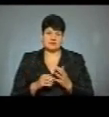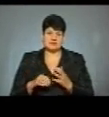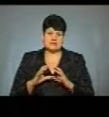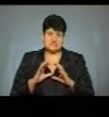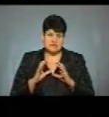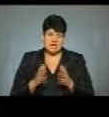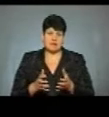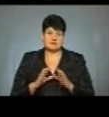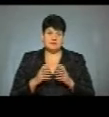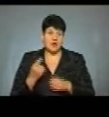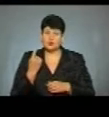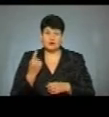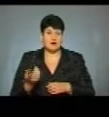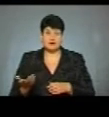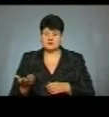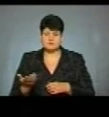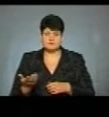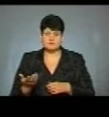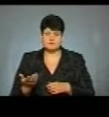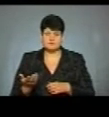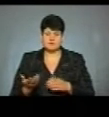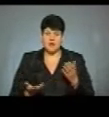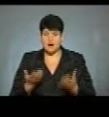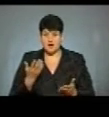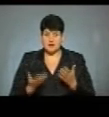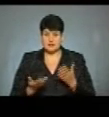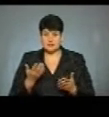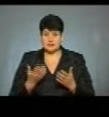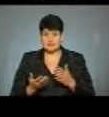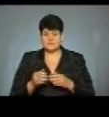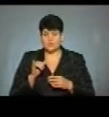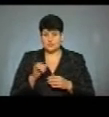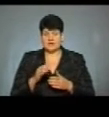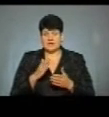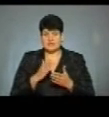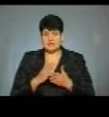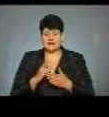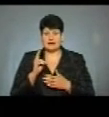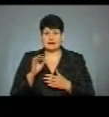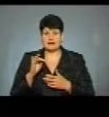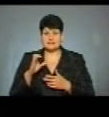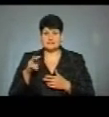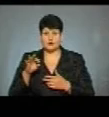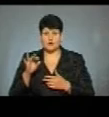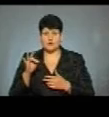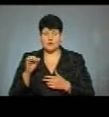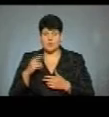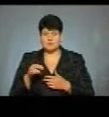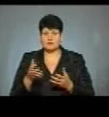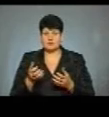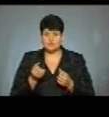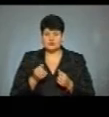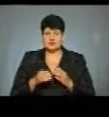Земля тільки одна, але земля одна, і у неї є кислород, яких ми отримуємо